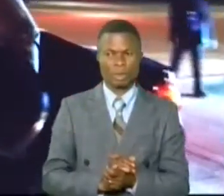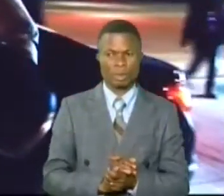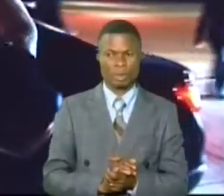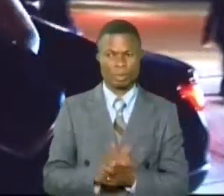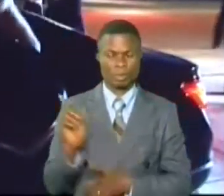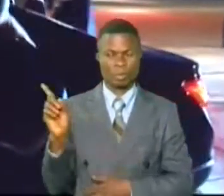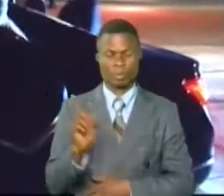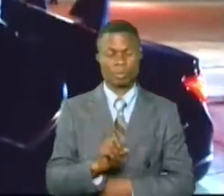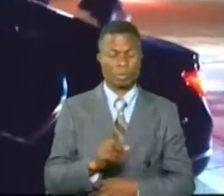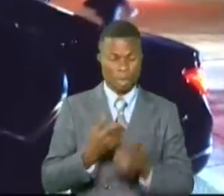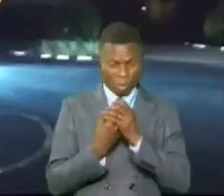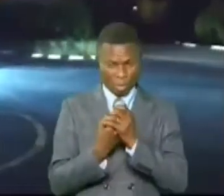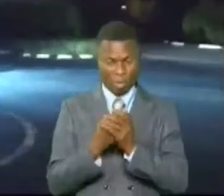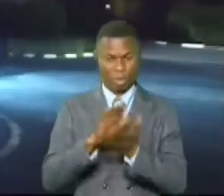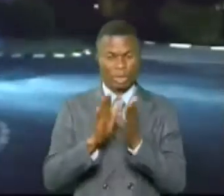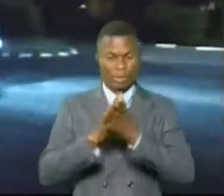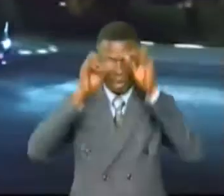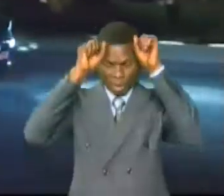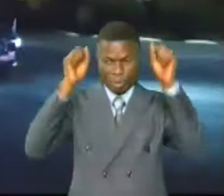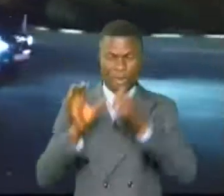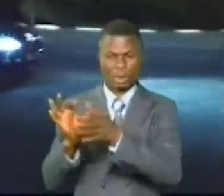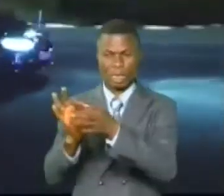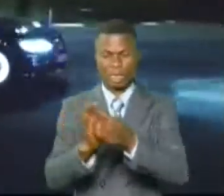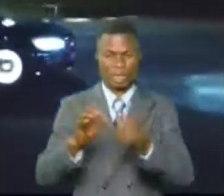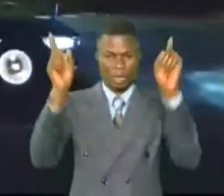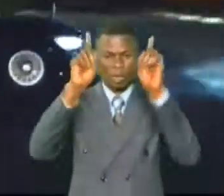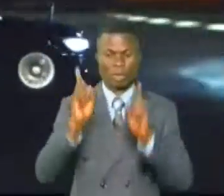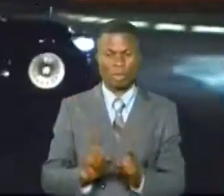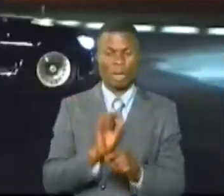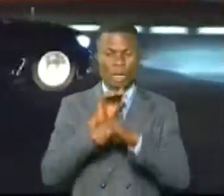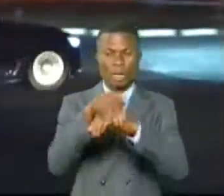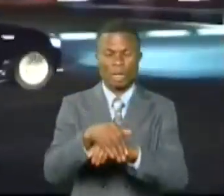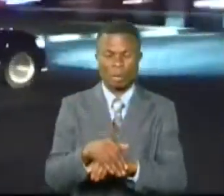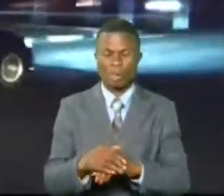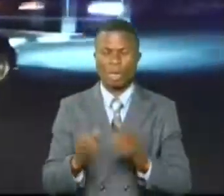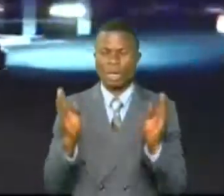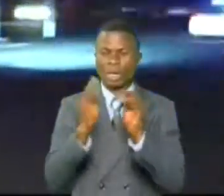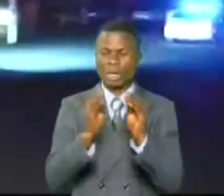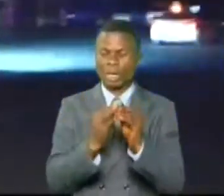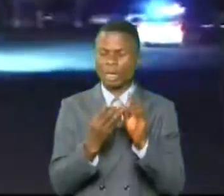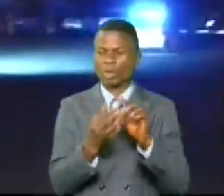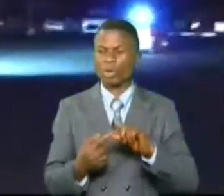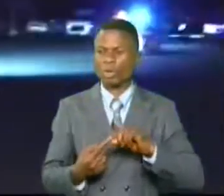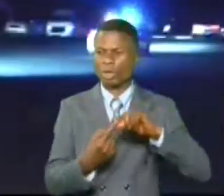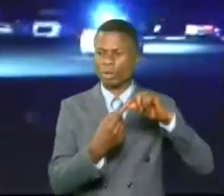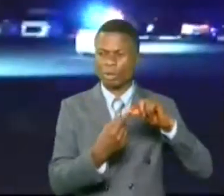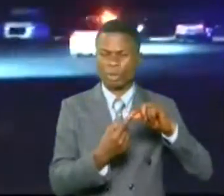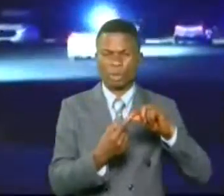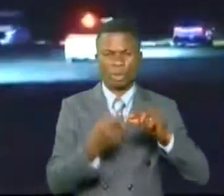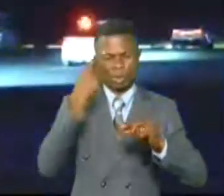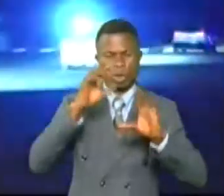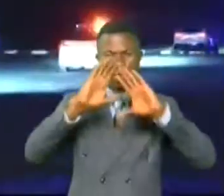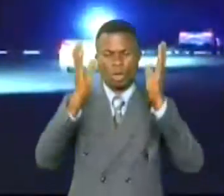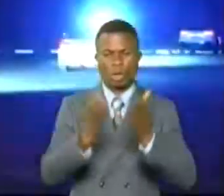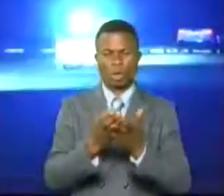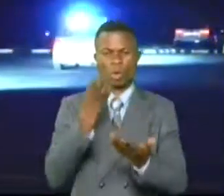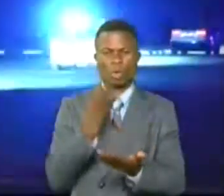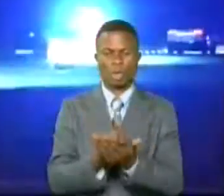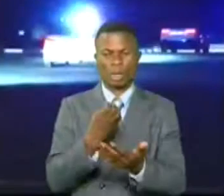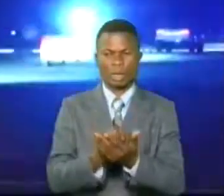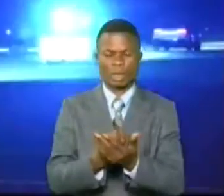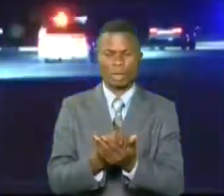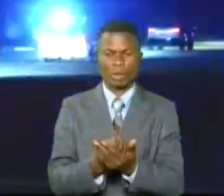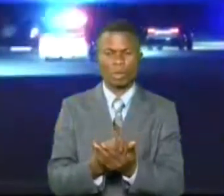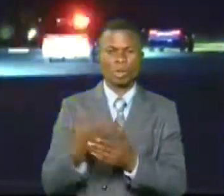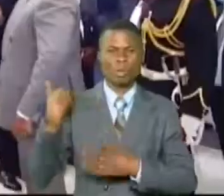président en exercice de l'Union africaine, est venu participer au sommet extraordinaire de la Troïka de la Communauté économique des États de l'Afrique